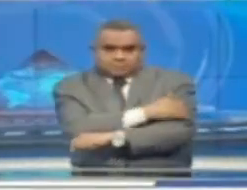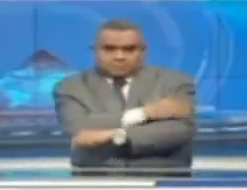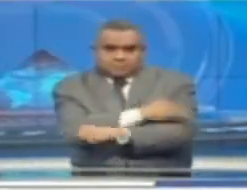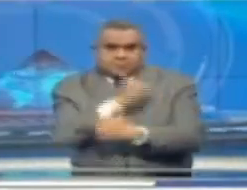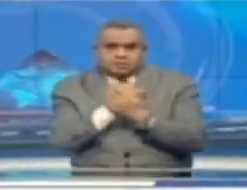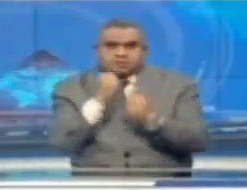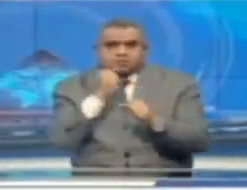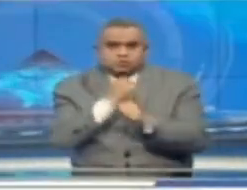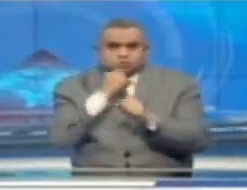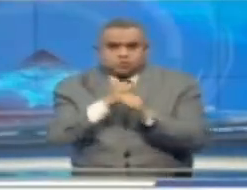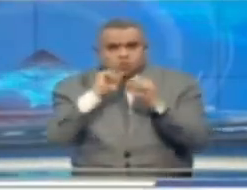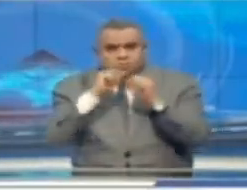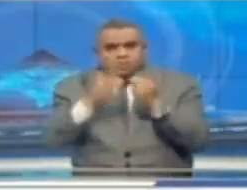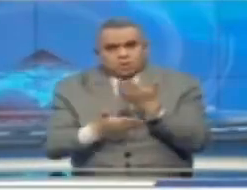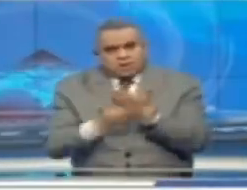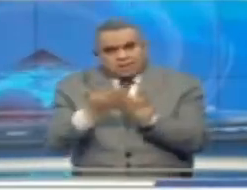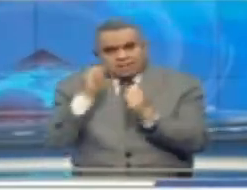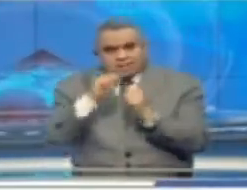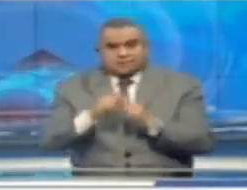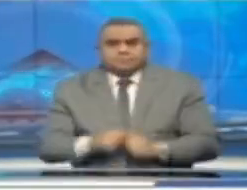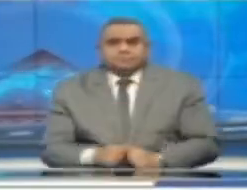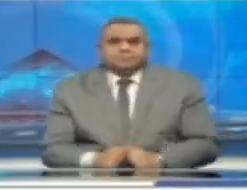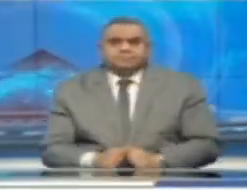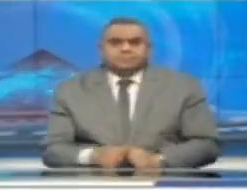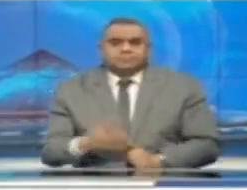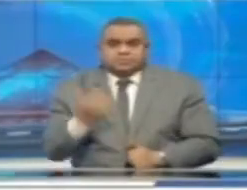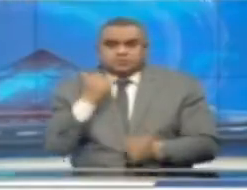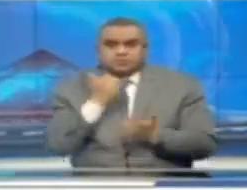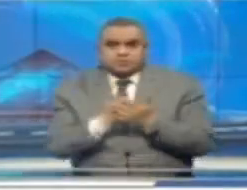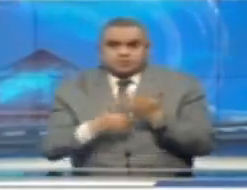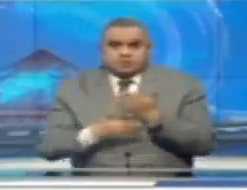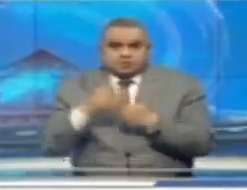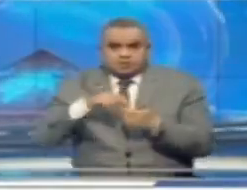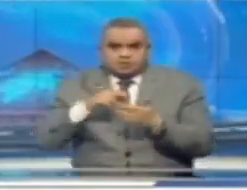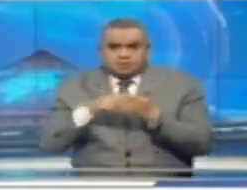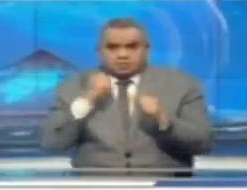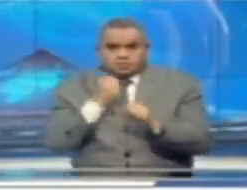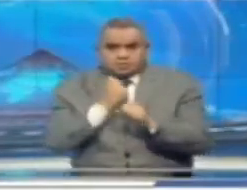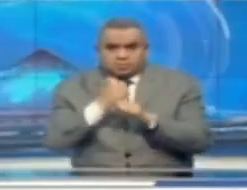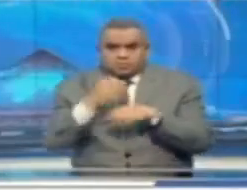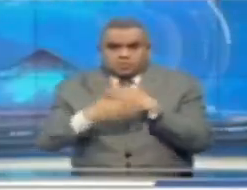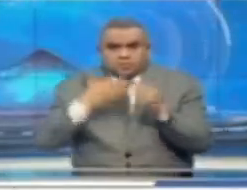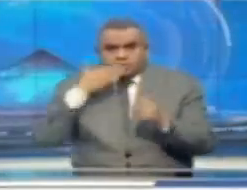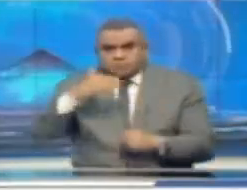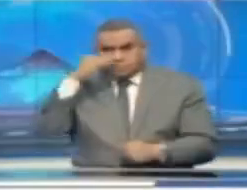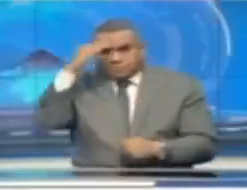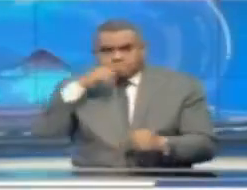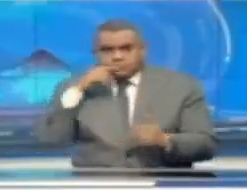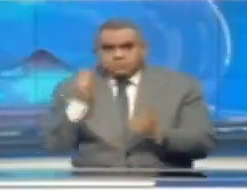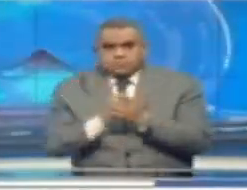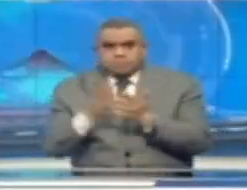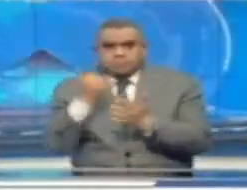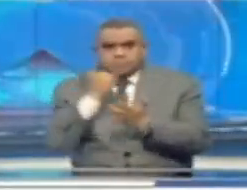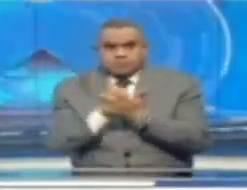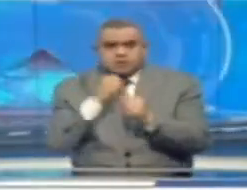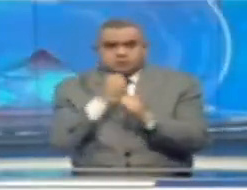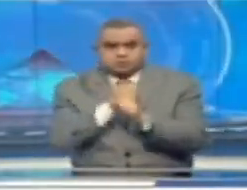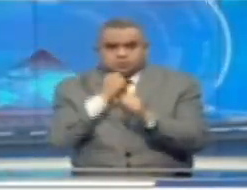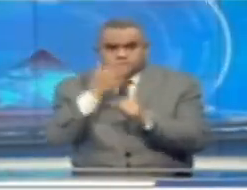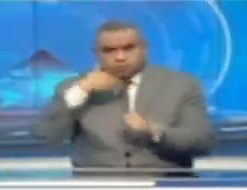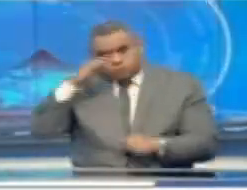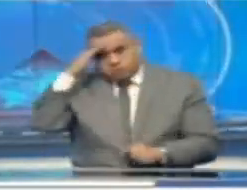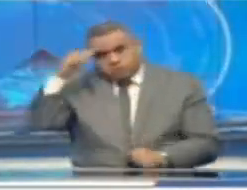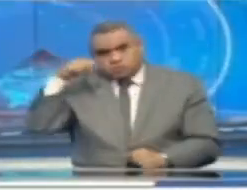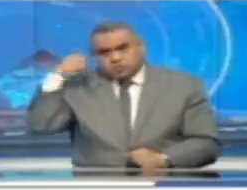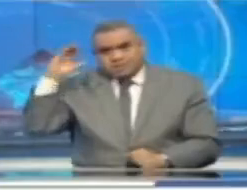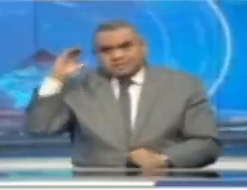أعباء الحياة اليومية. وحاول ان انا اقف على رجلي تاني وارجع ابدا مستقبل لنفسي وحياتي مستقبل جديد. بشكر السيد